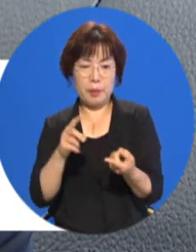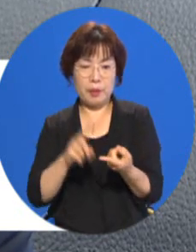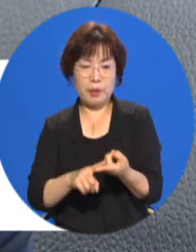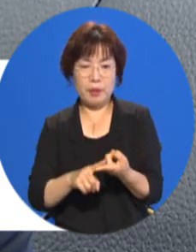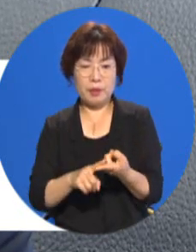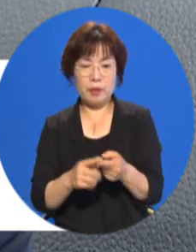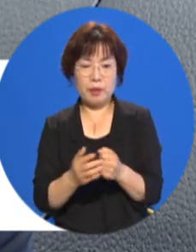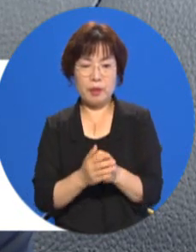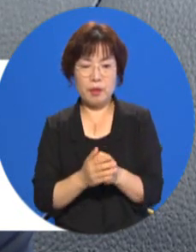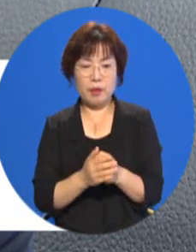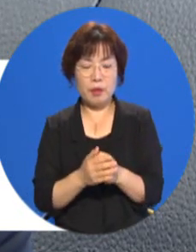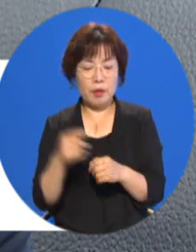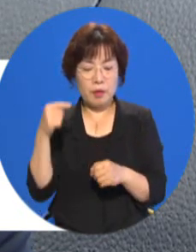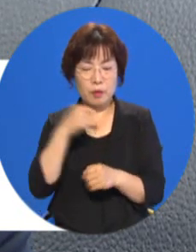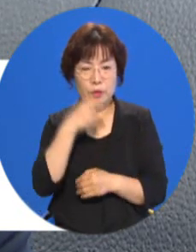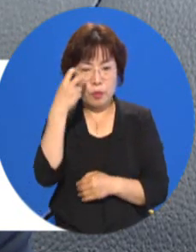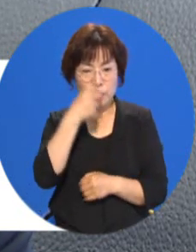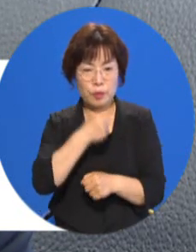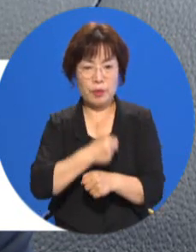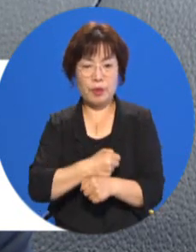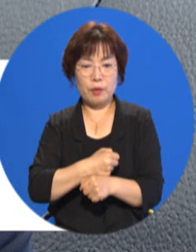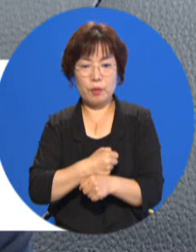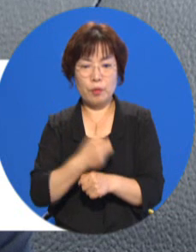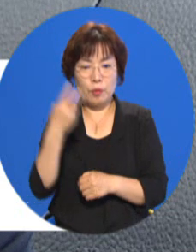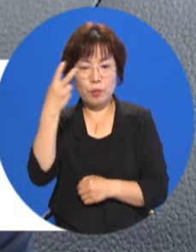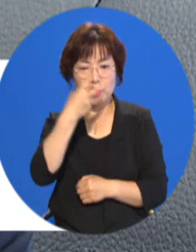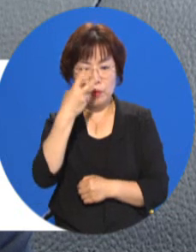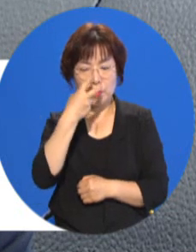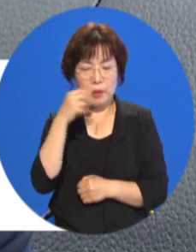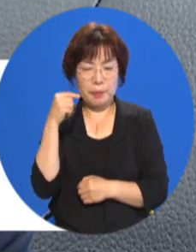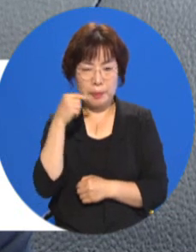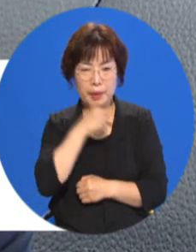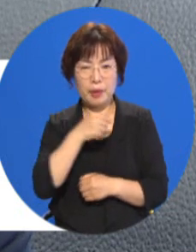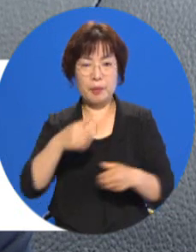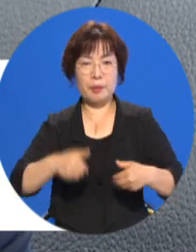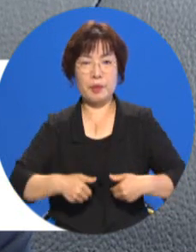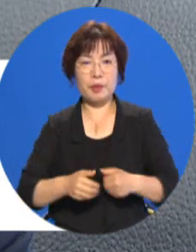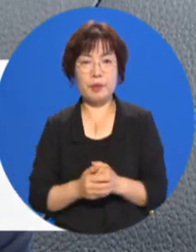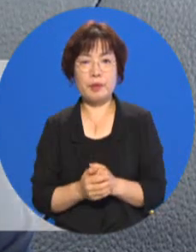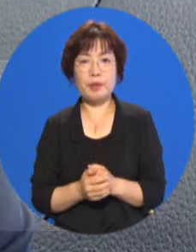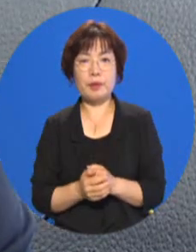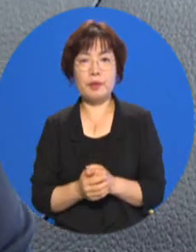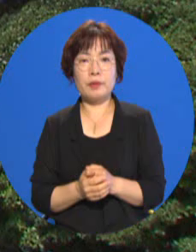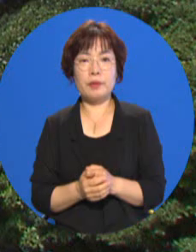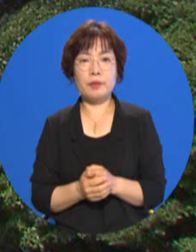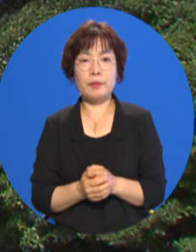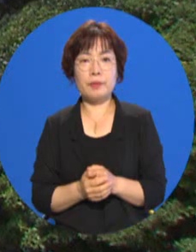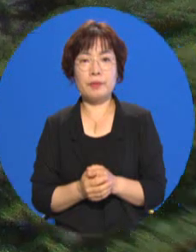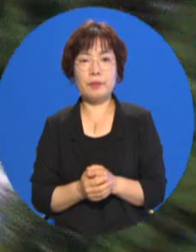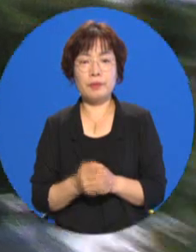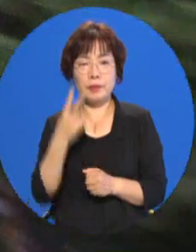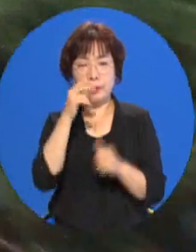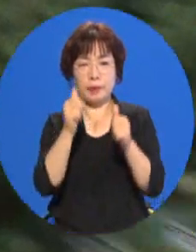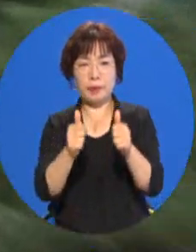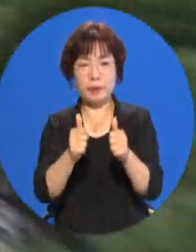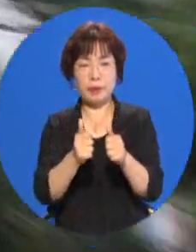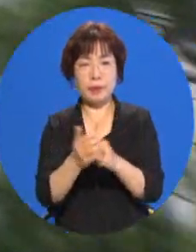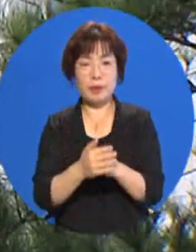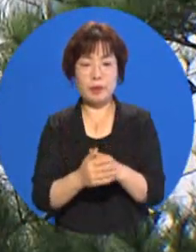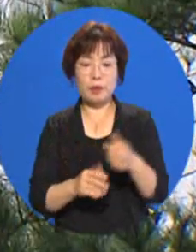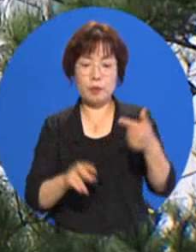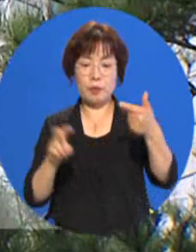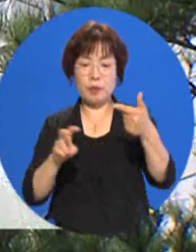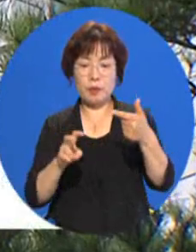어떤 방법으로 은닉을 했는지 이런 부분에 대해서 철저하고 엄중하게 수사가 이루어져야 된다고 생각을 합니다. 검찰은 지난